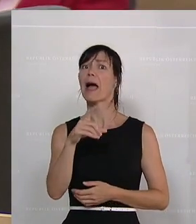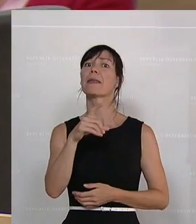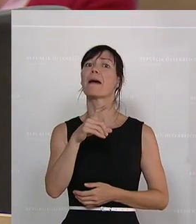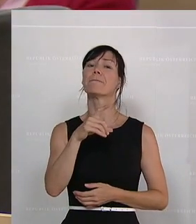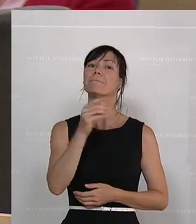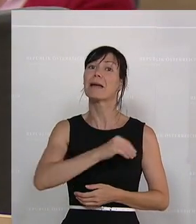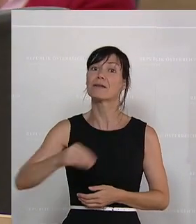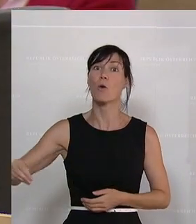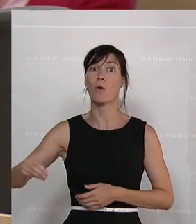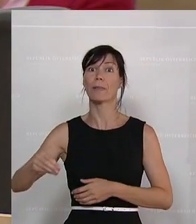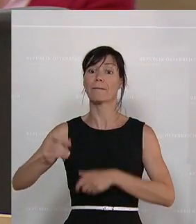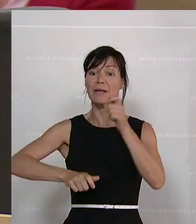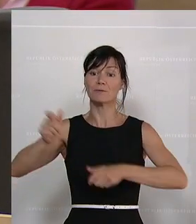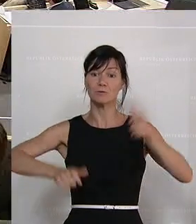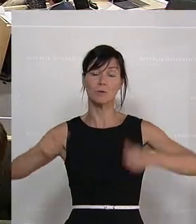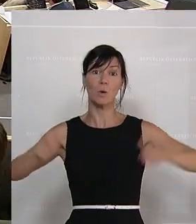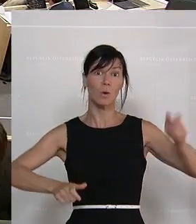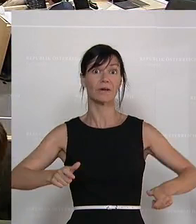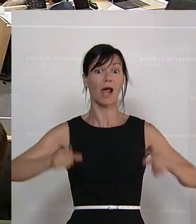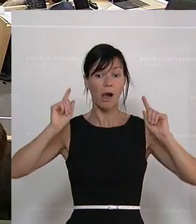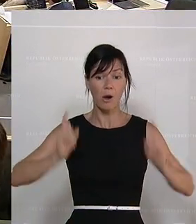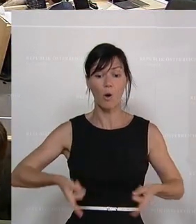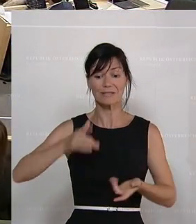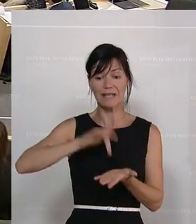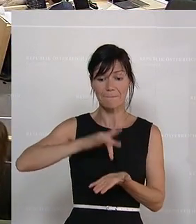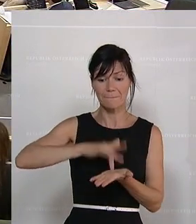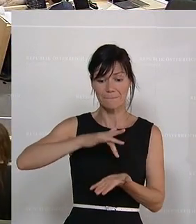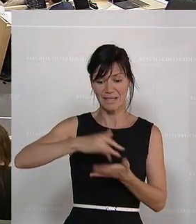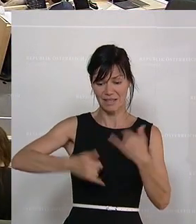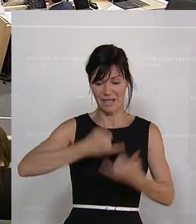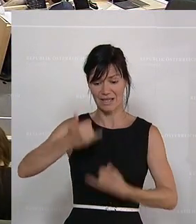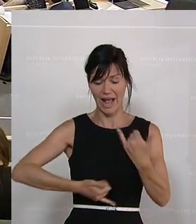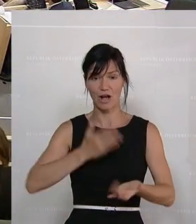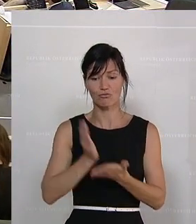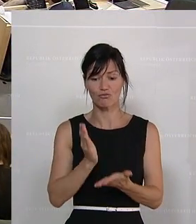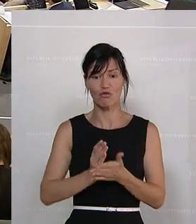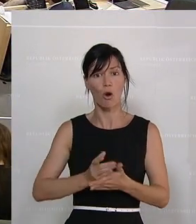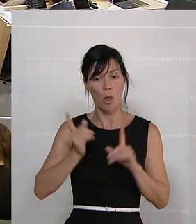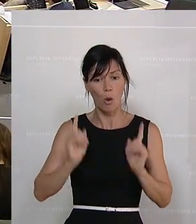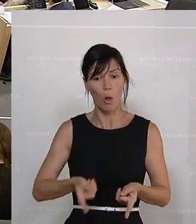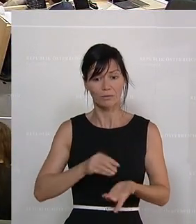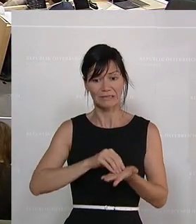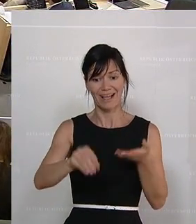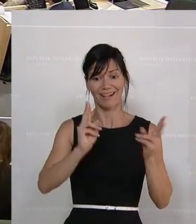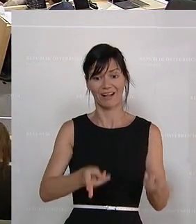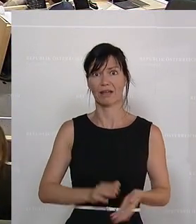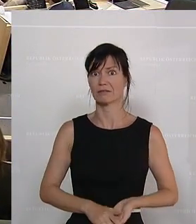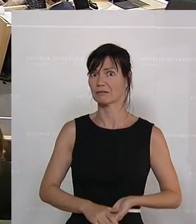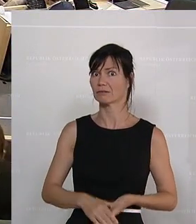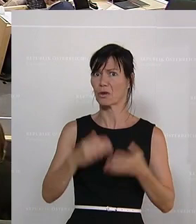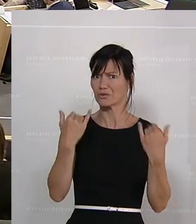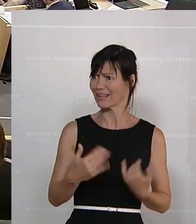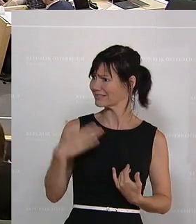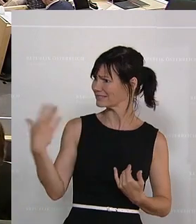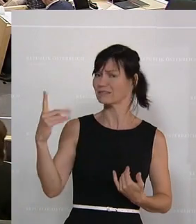das mit mitte des jahres die ersten maßnahmen in kraft treten können dann stellen sie sich hier her und soll